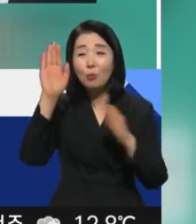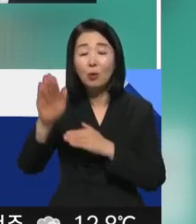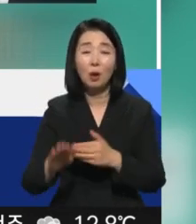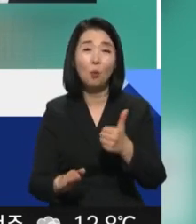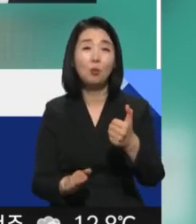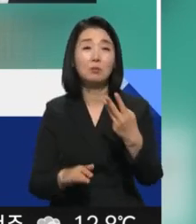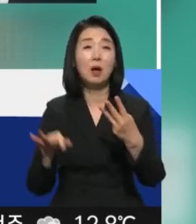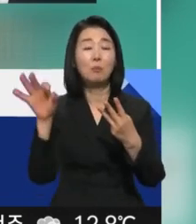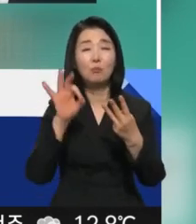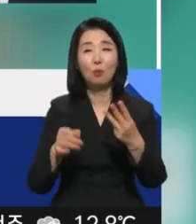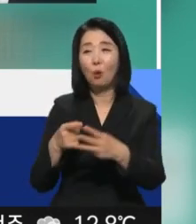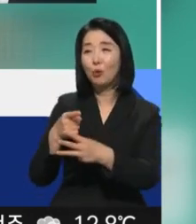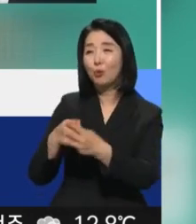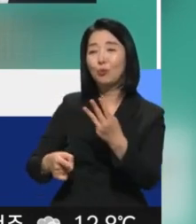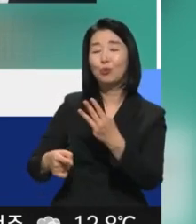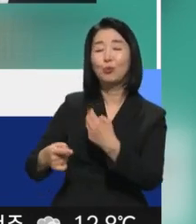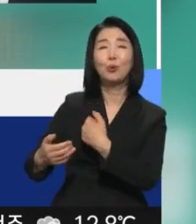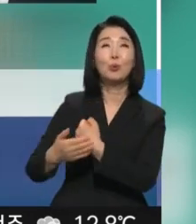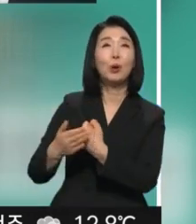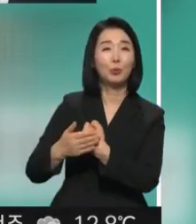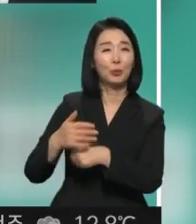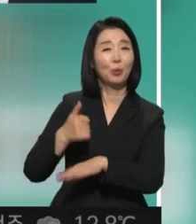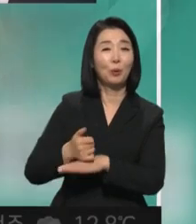윤심의 이제 작용으로 볼 수밖에 없고요.